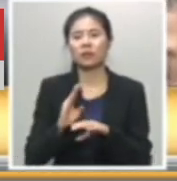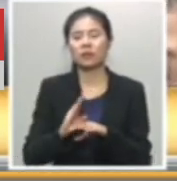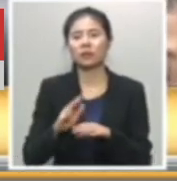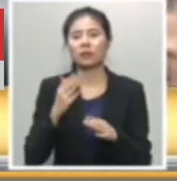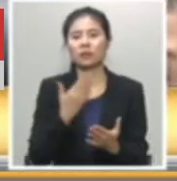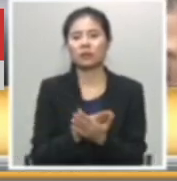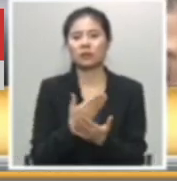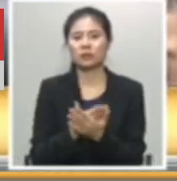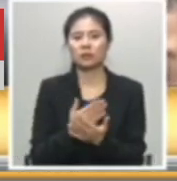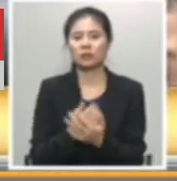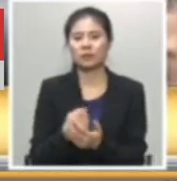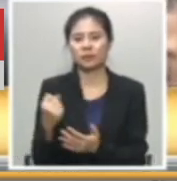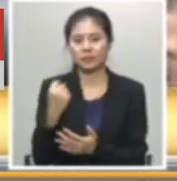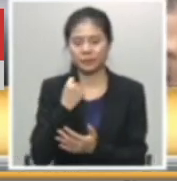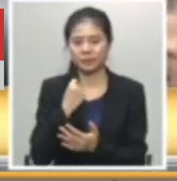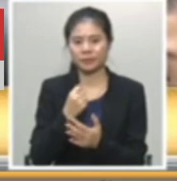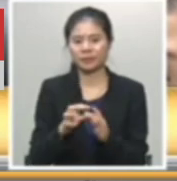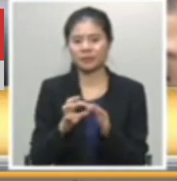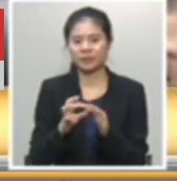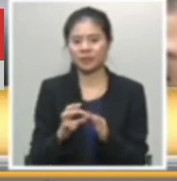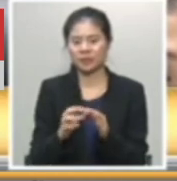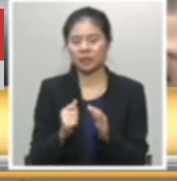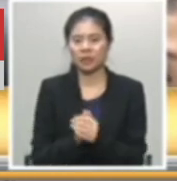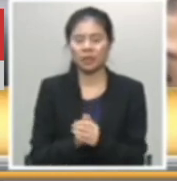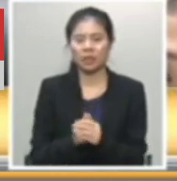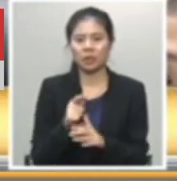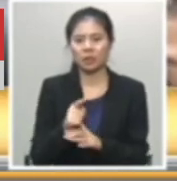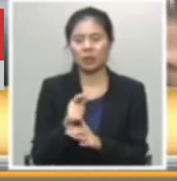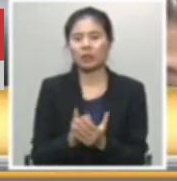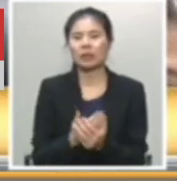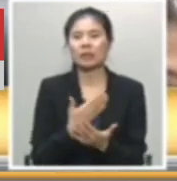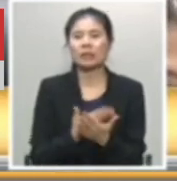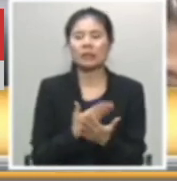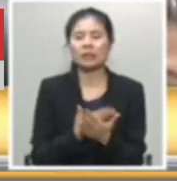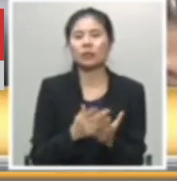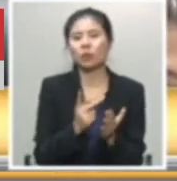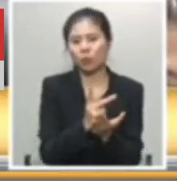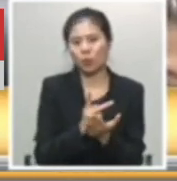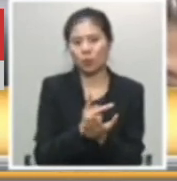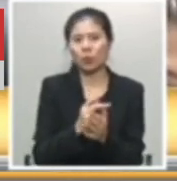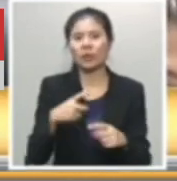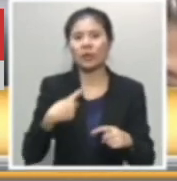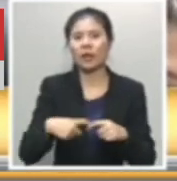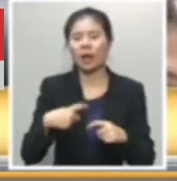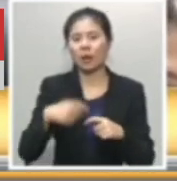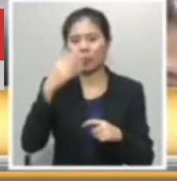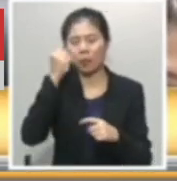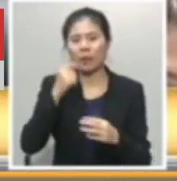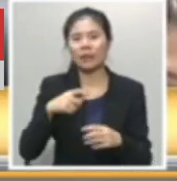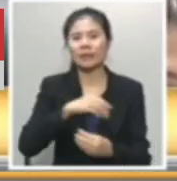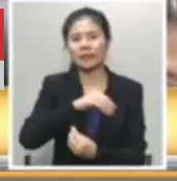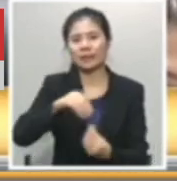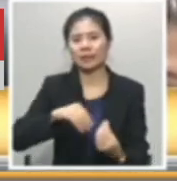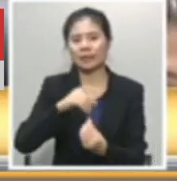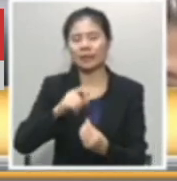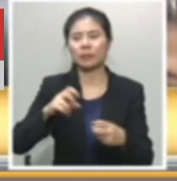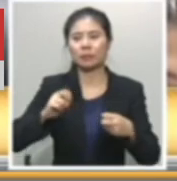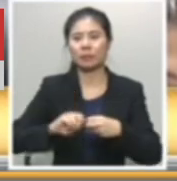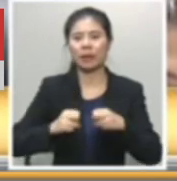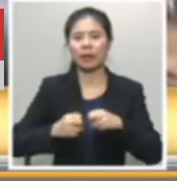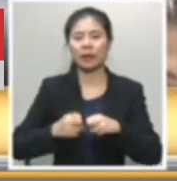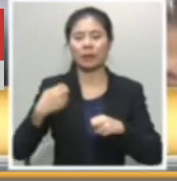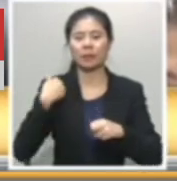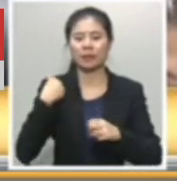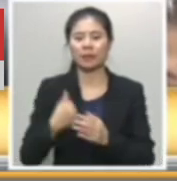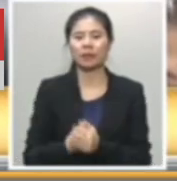เข้มงวดในการปล่อยสินเชื่อวิกฤตเศรษฐกิจที่กำลังจะเกิดขึ้นกราบเรียนท่านประธานนะครับกำลังจ